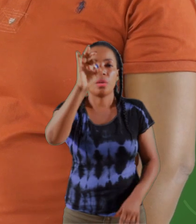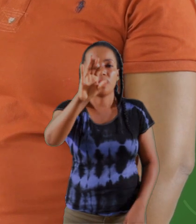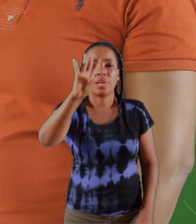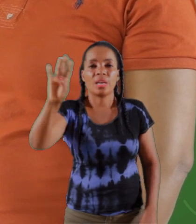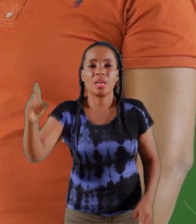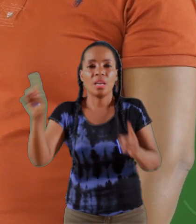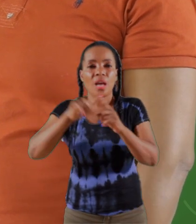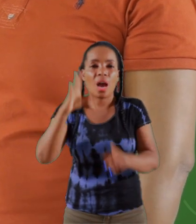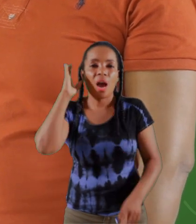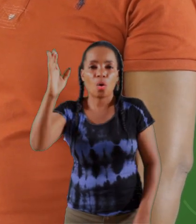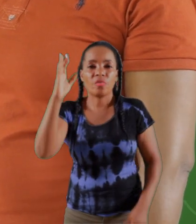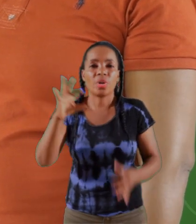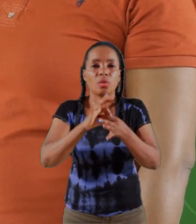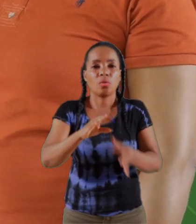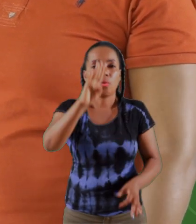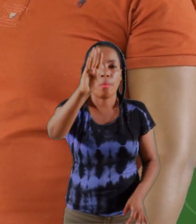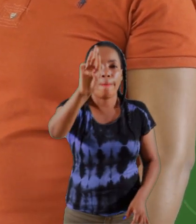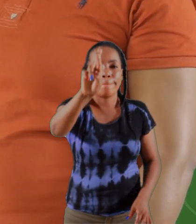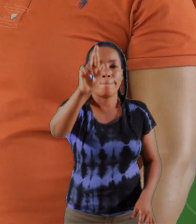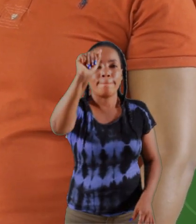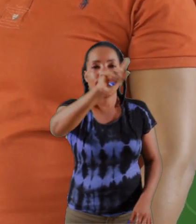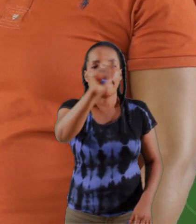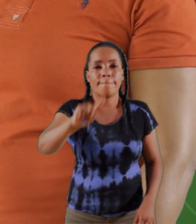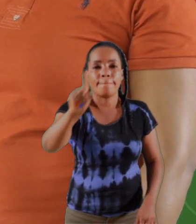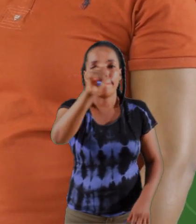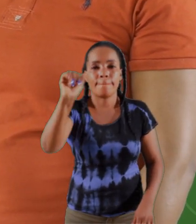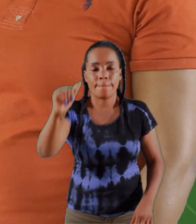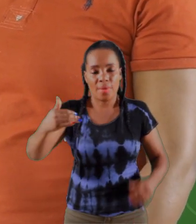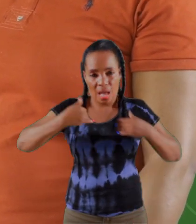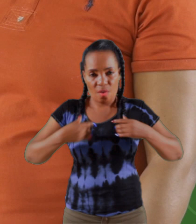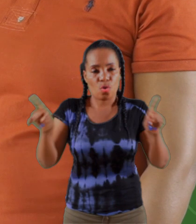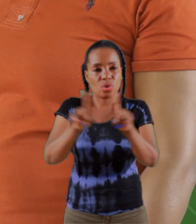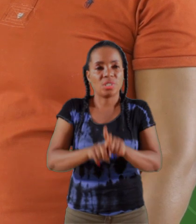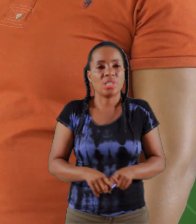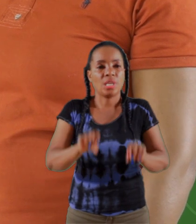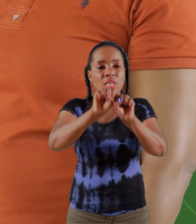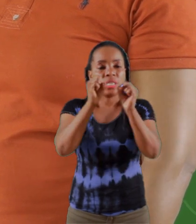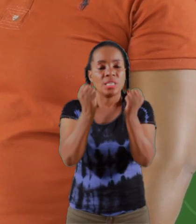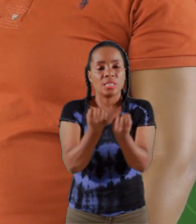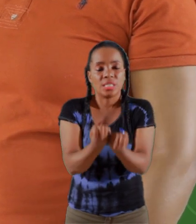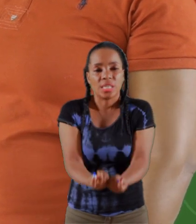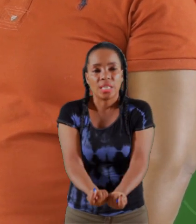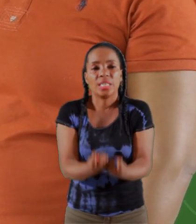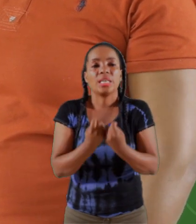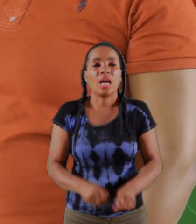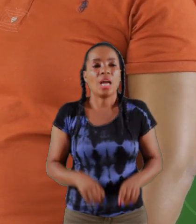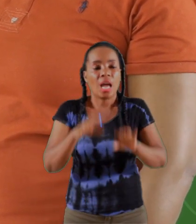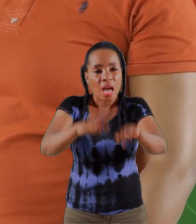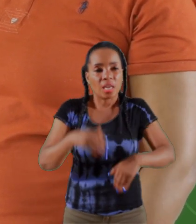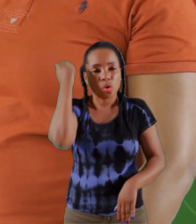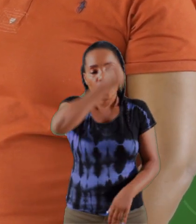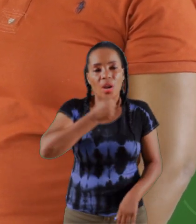Brazzaville. Nous avons aussi le syndicat agricole africain, en abrégé SAA, créé en